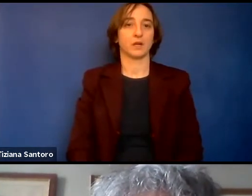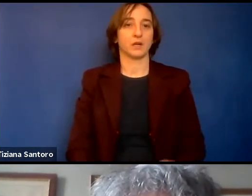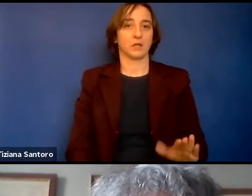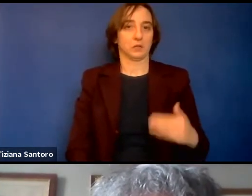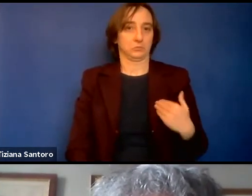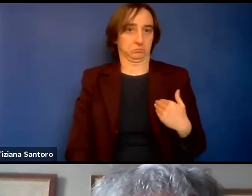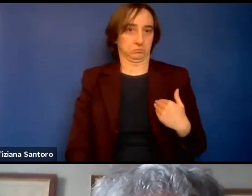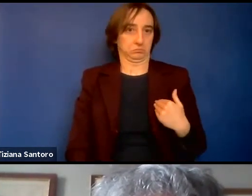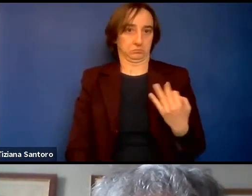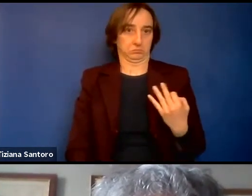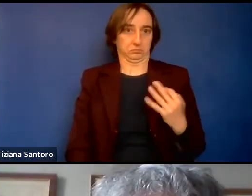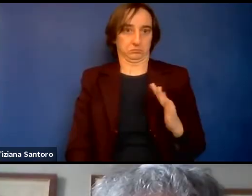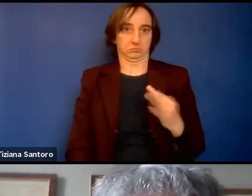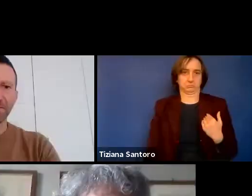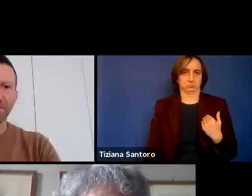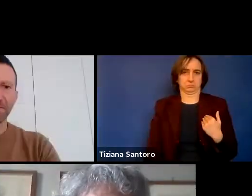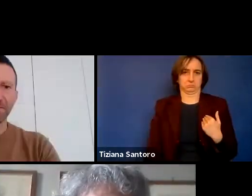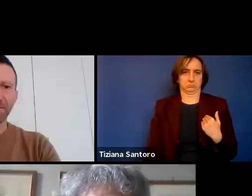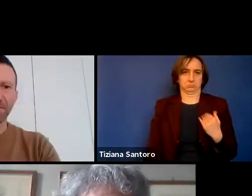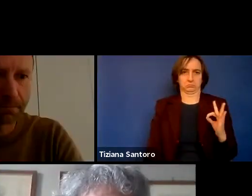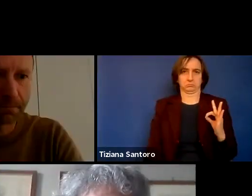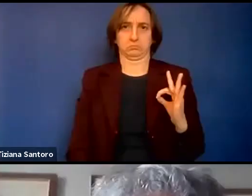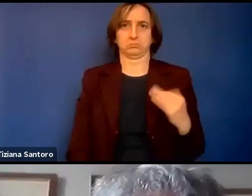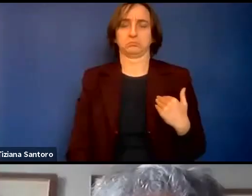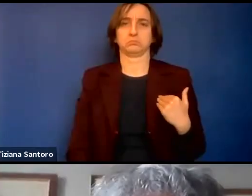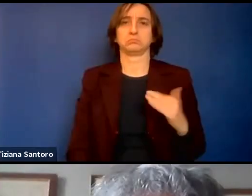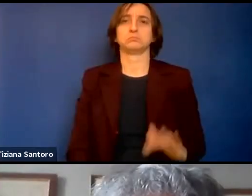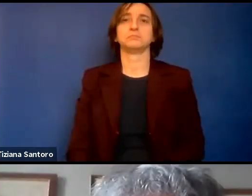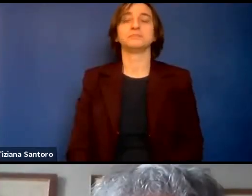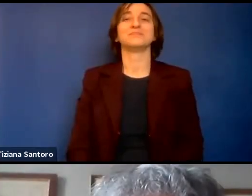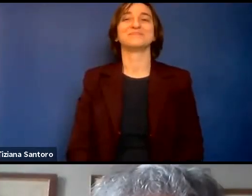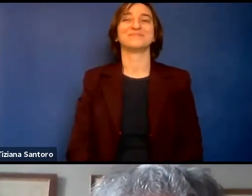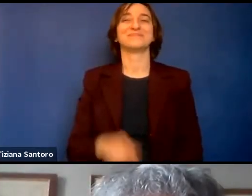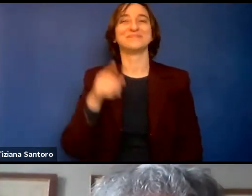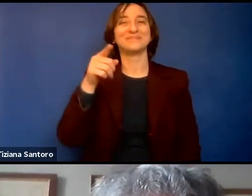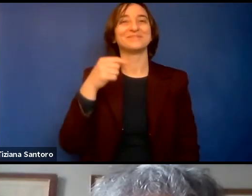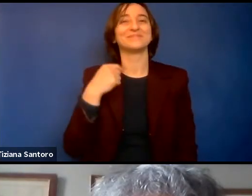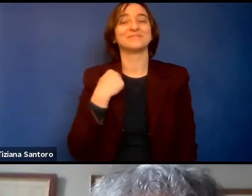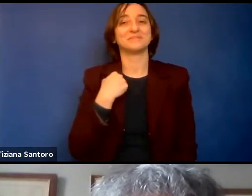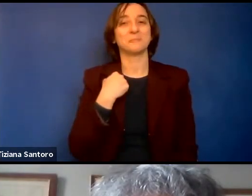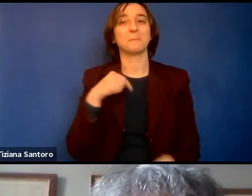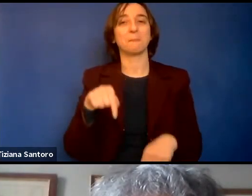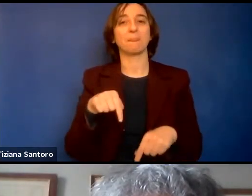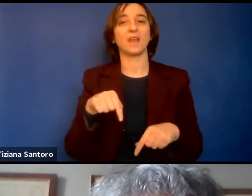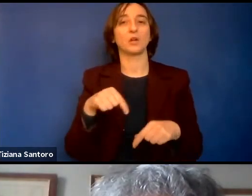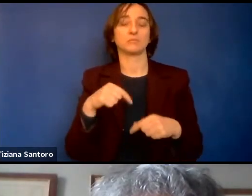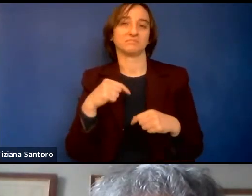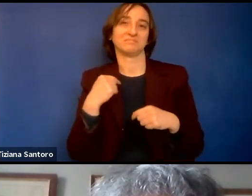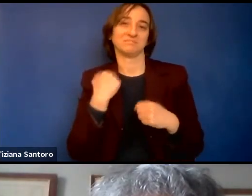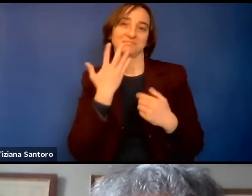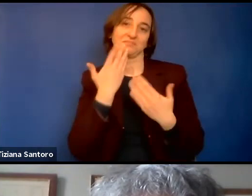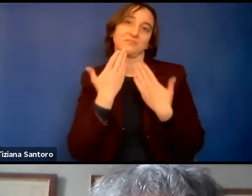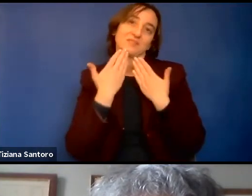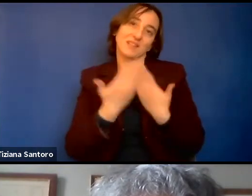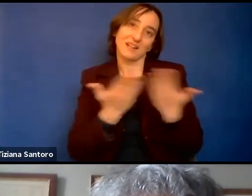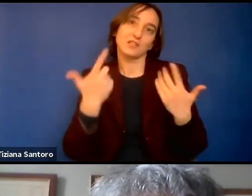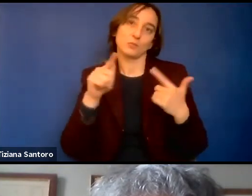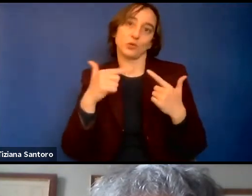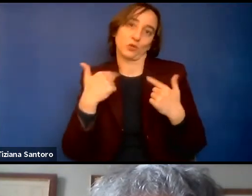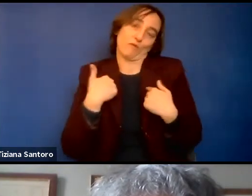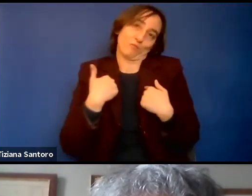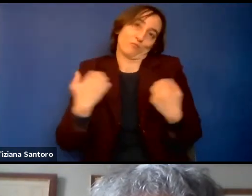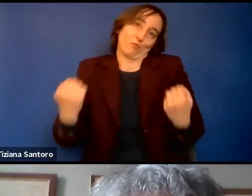Semplicemente volevo ringraziare anch'io, visto che noi siamo stati i promotori di questo incontro e voi ci avete dato